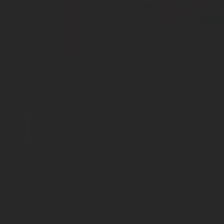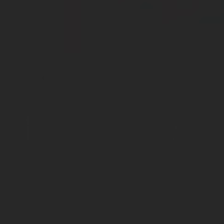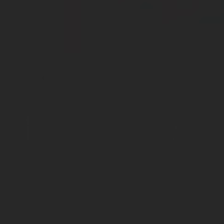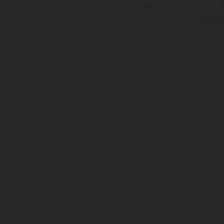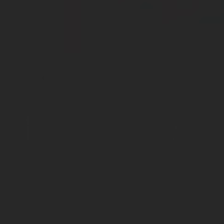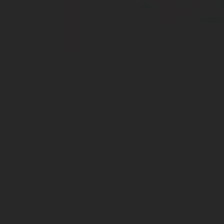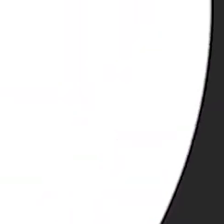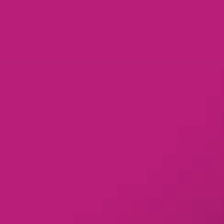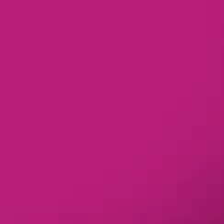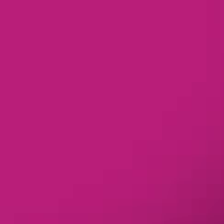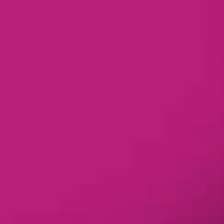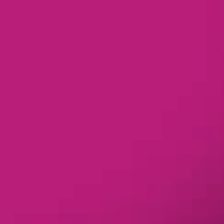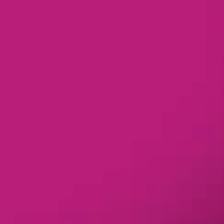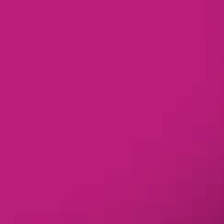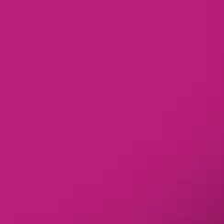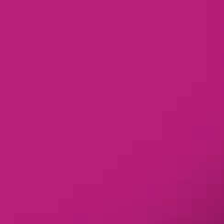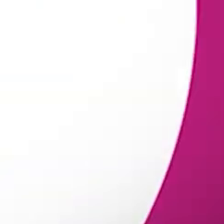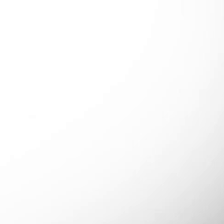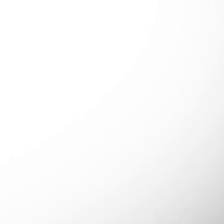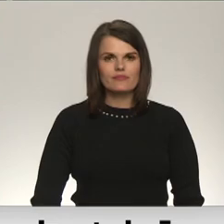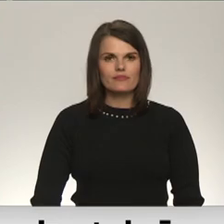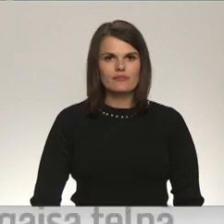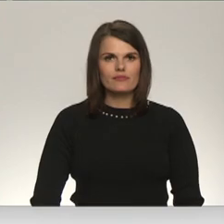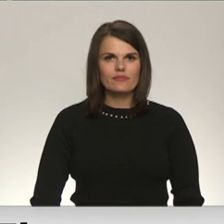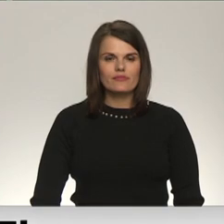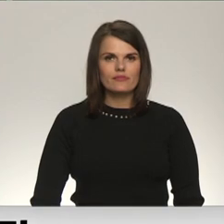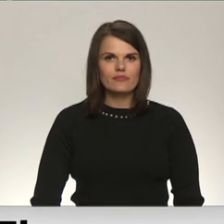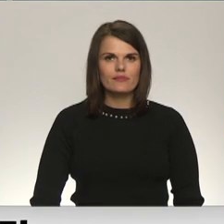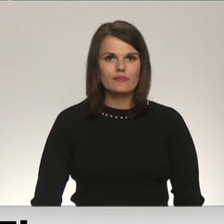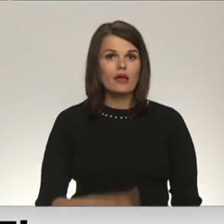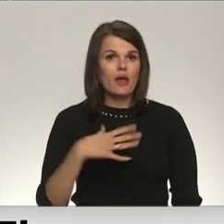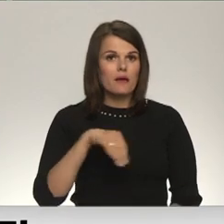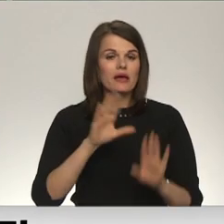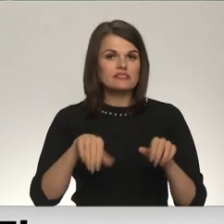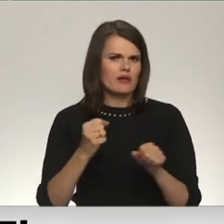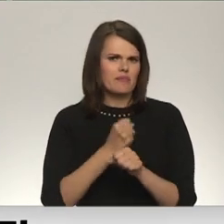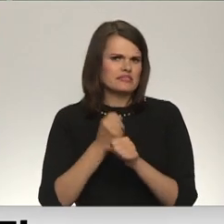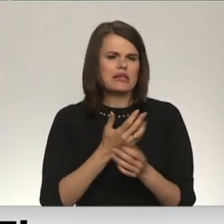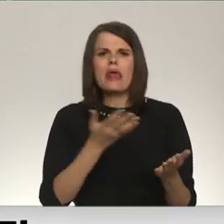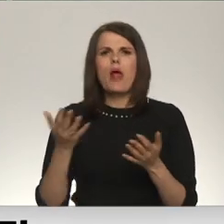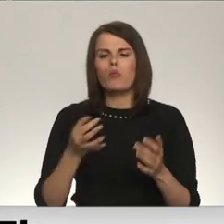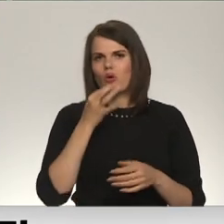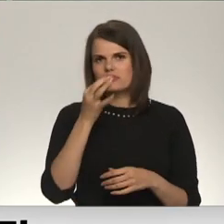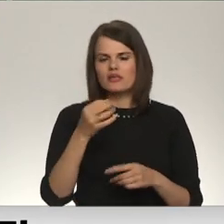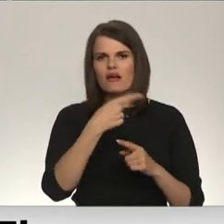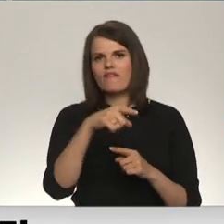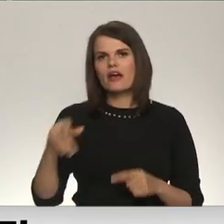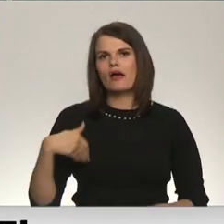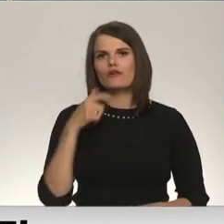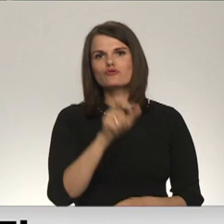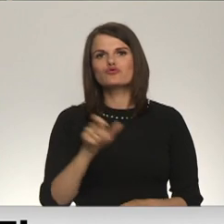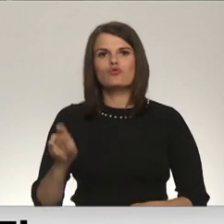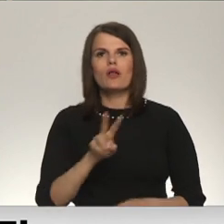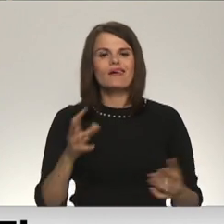Re, viss ēters ir te! Mēs varam izgatavot jebko, saka vairāk skolēni, kuri